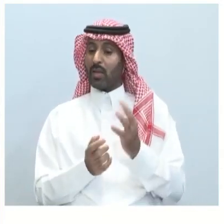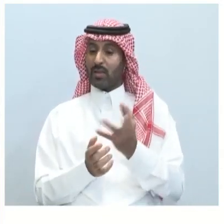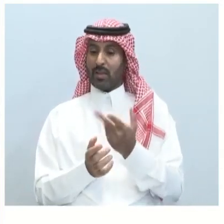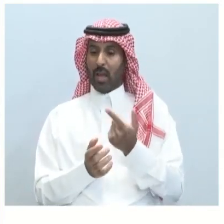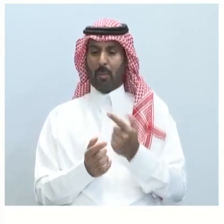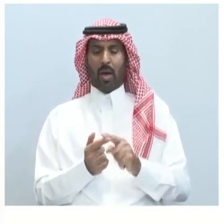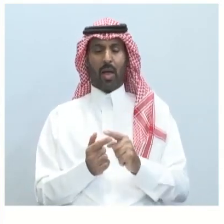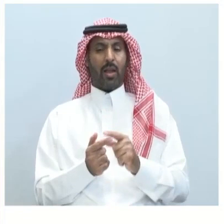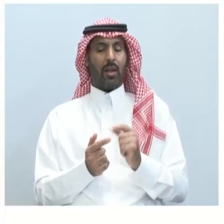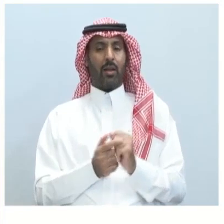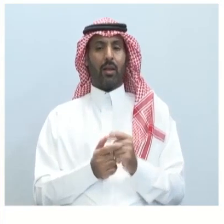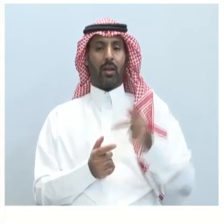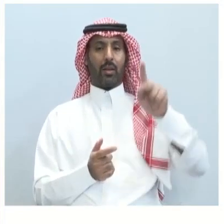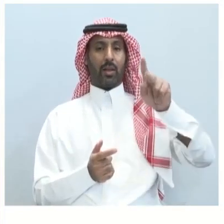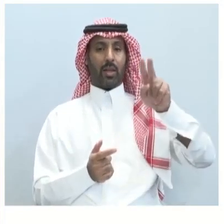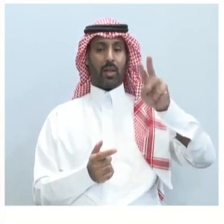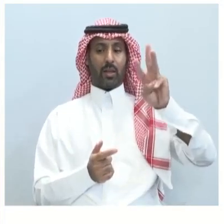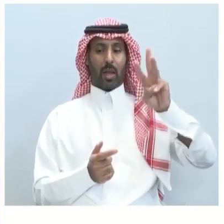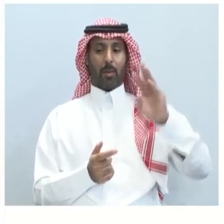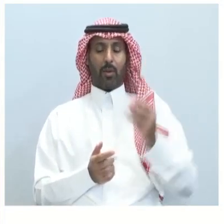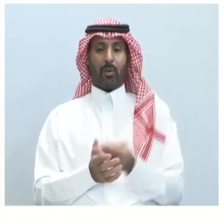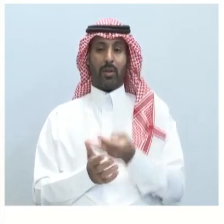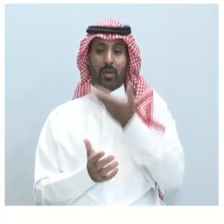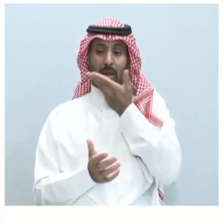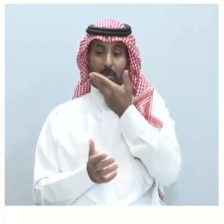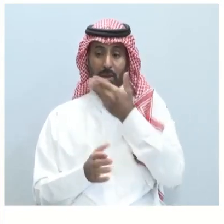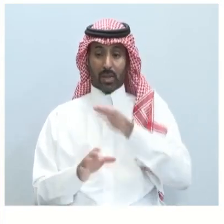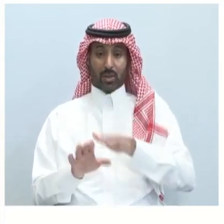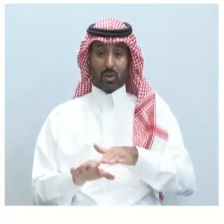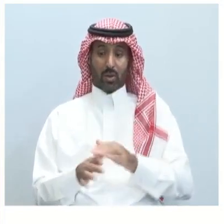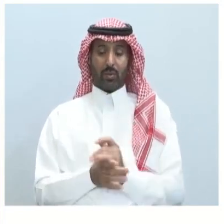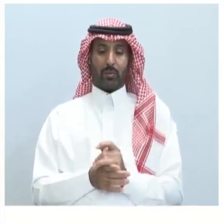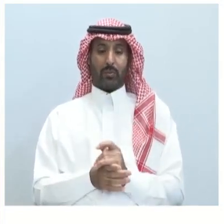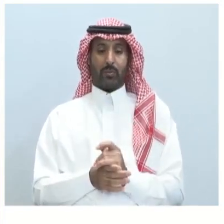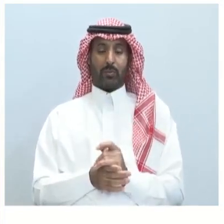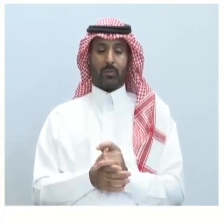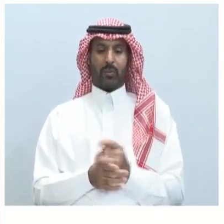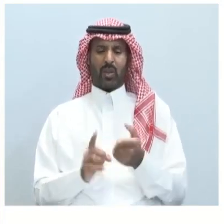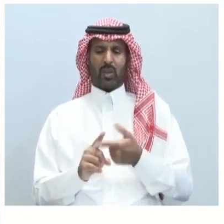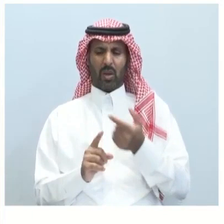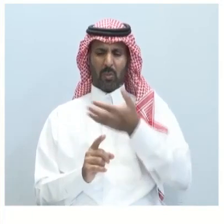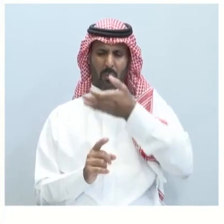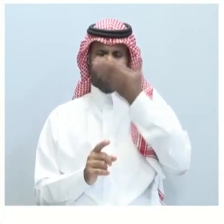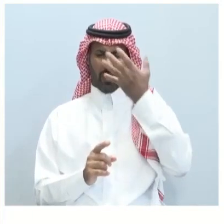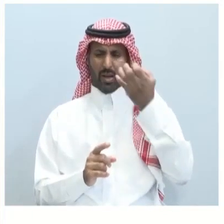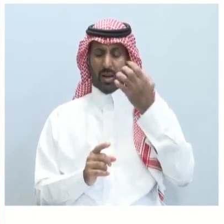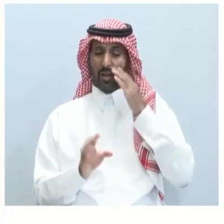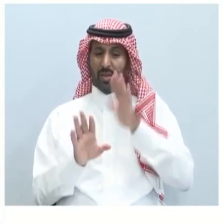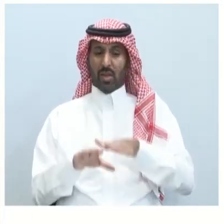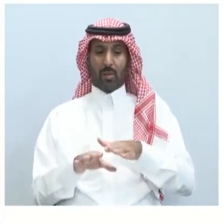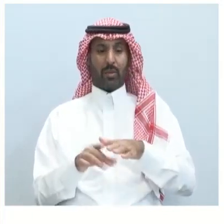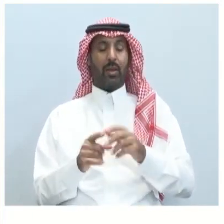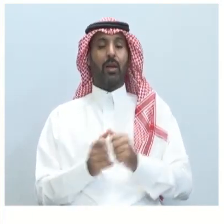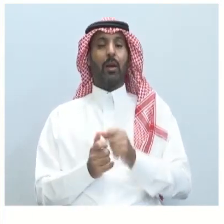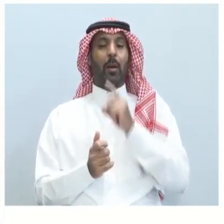ثابت تاين الماء اذا كان تركيز ايون الهيدروجين عند درجه حراره 298 كيلفن